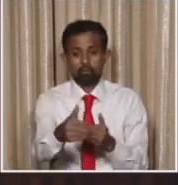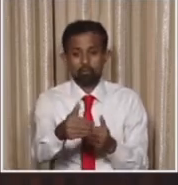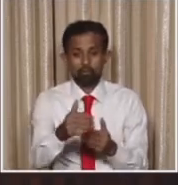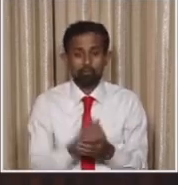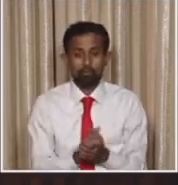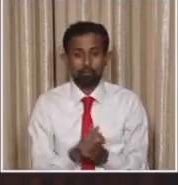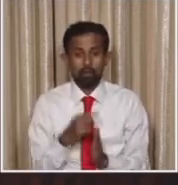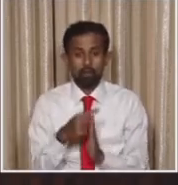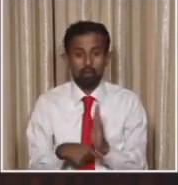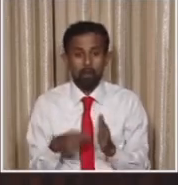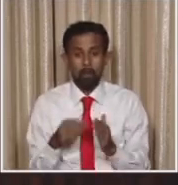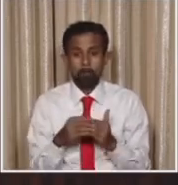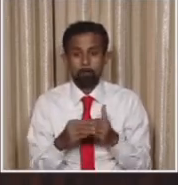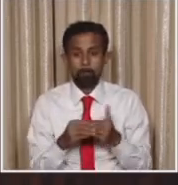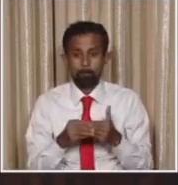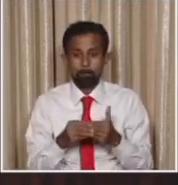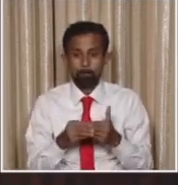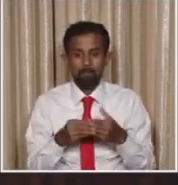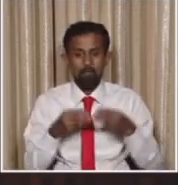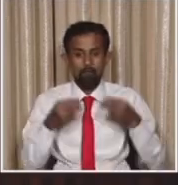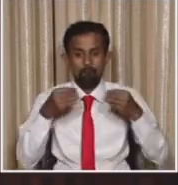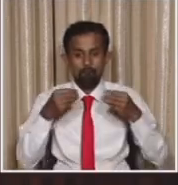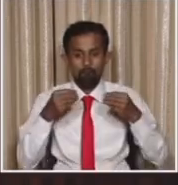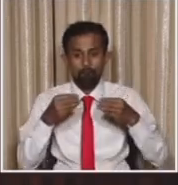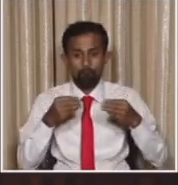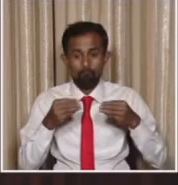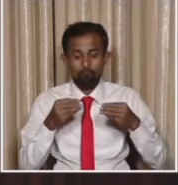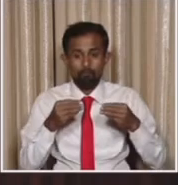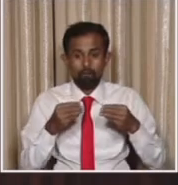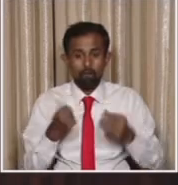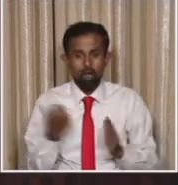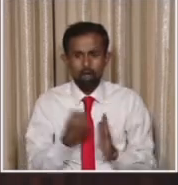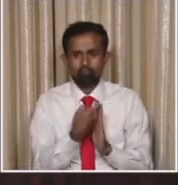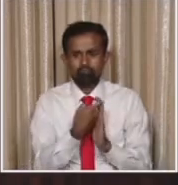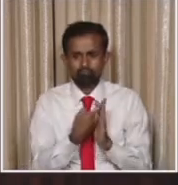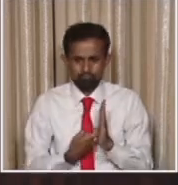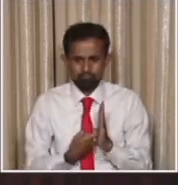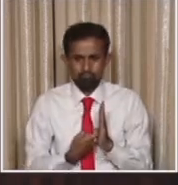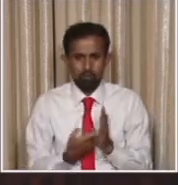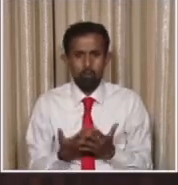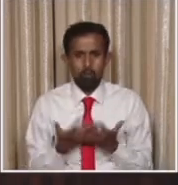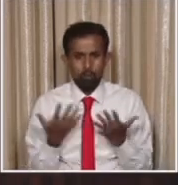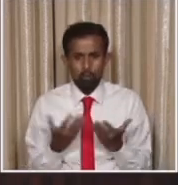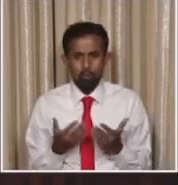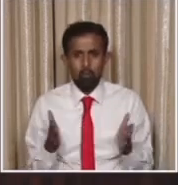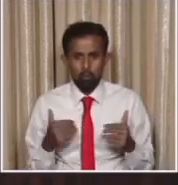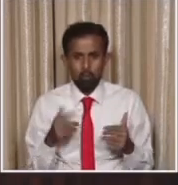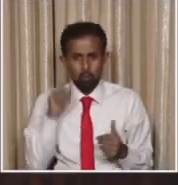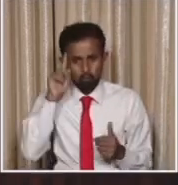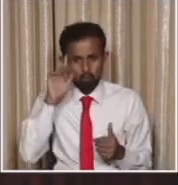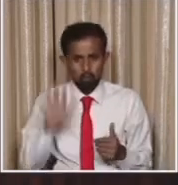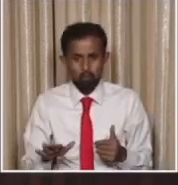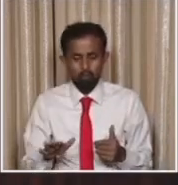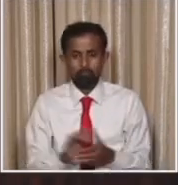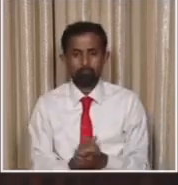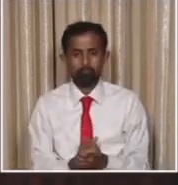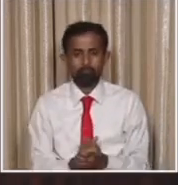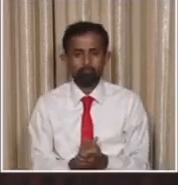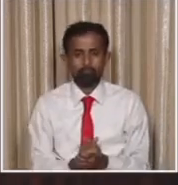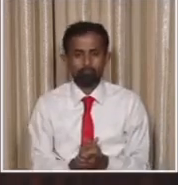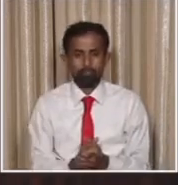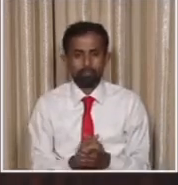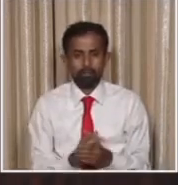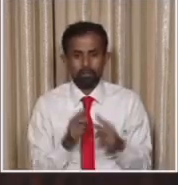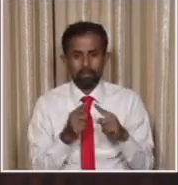මේ රටේ ප්ලාස්ටික් පොලිතීන් භාවිතය සම්බන්ධව අරුත් රෙගුලාසි ගණනාවක් එන්න නියමිතව තියෙනවා. විශේෂයෙන්ම